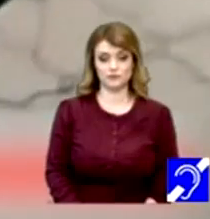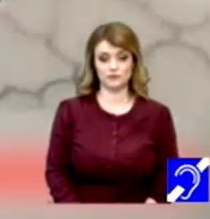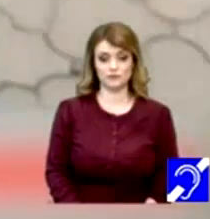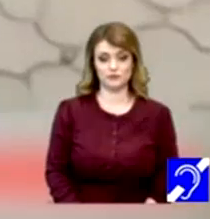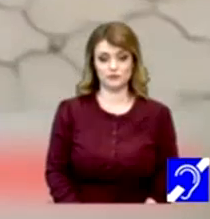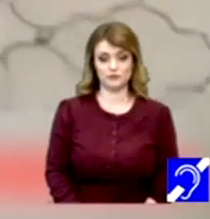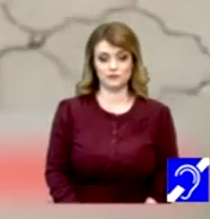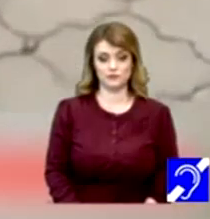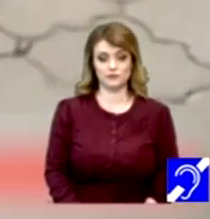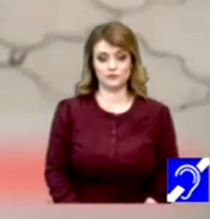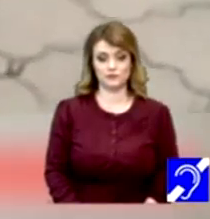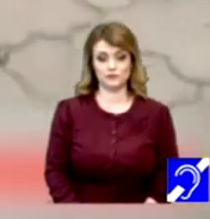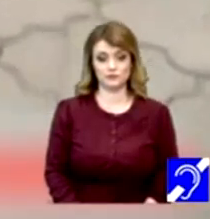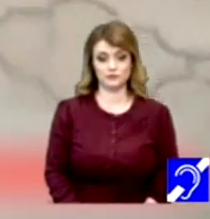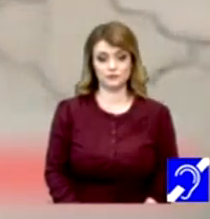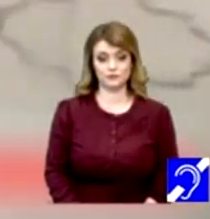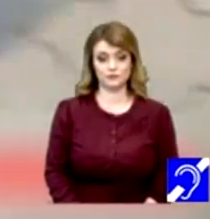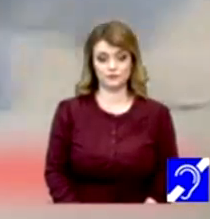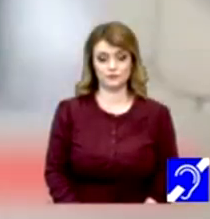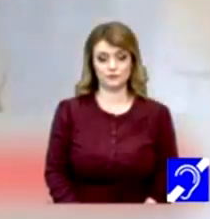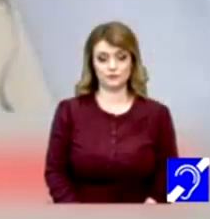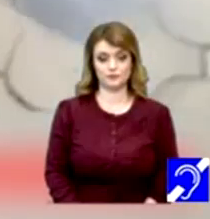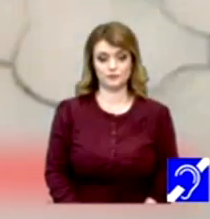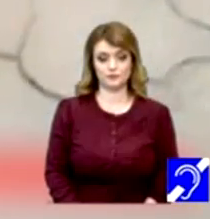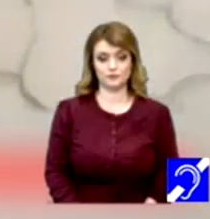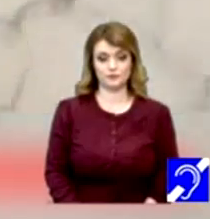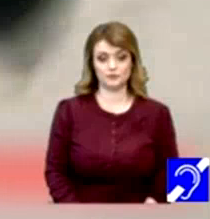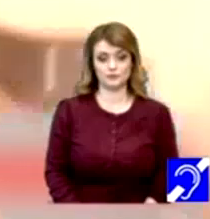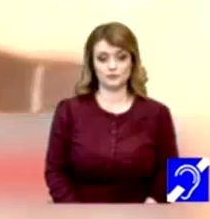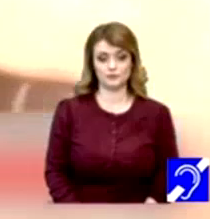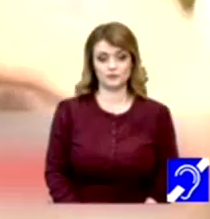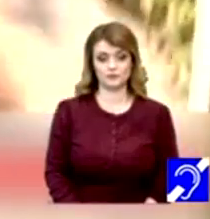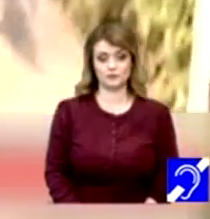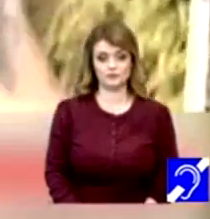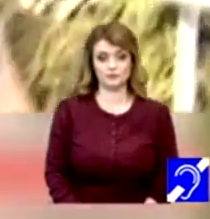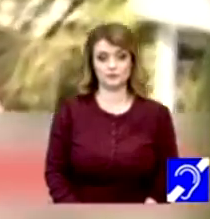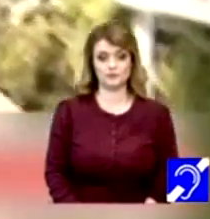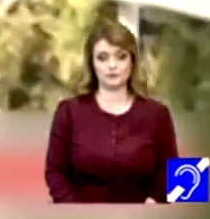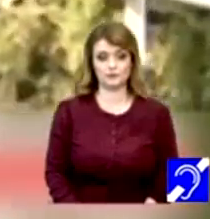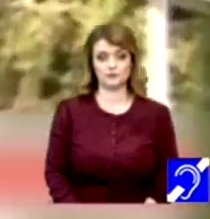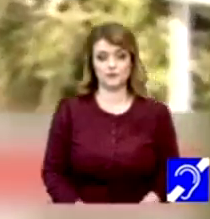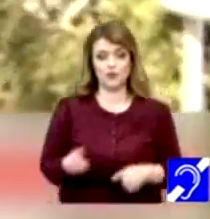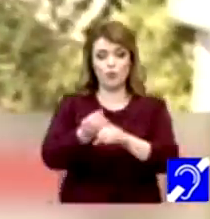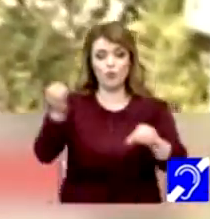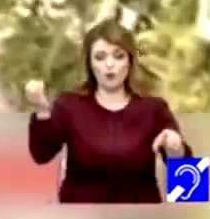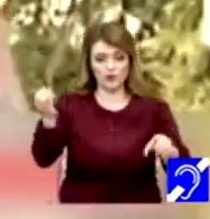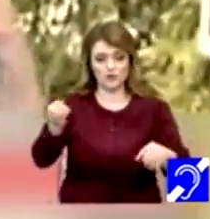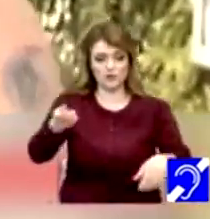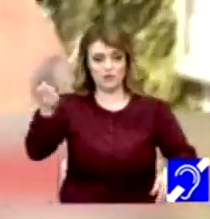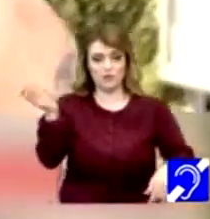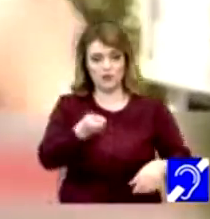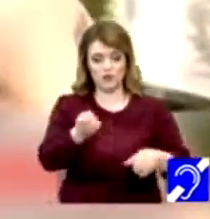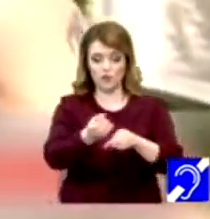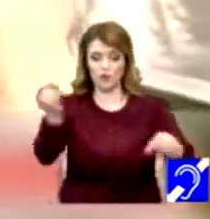Что ли тут? Нерди. Что хочешь, там хватки еще. Идем в бета, шаркурус, шарлунг.